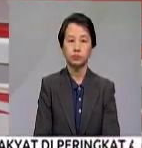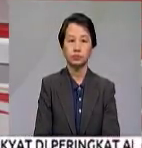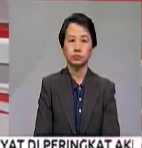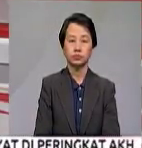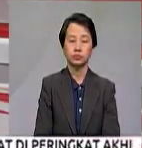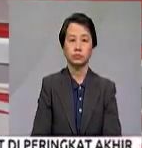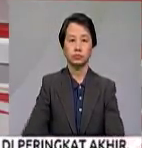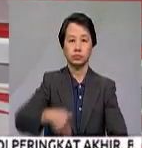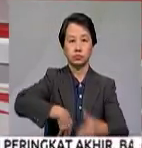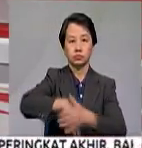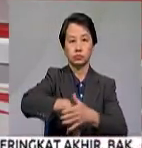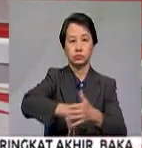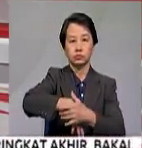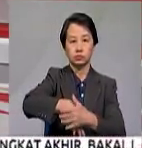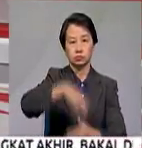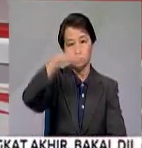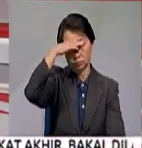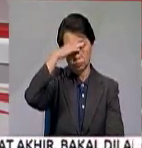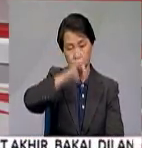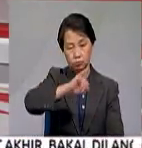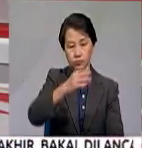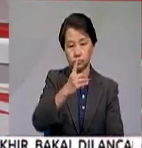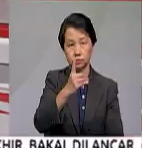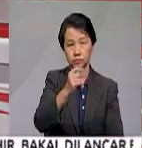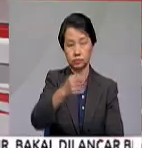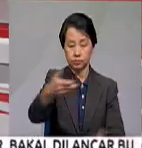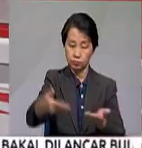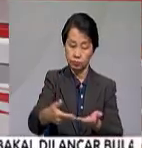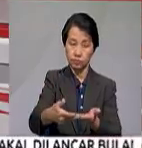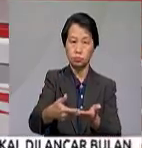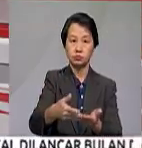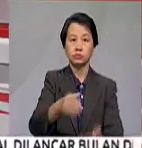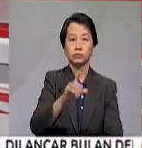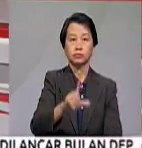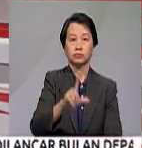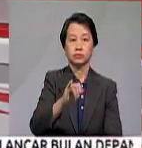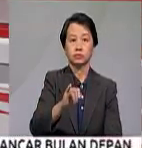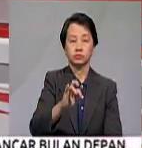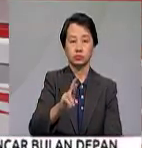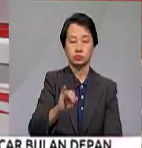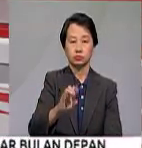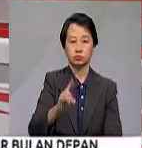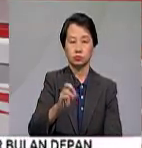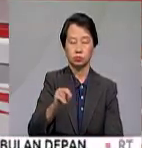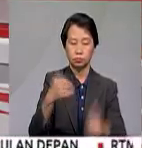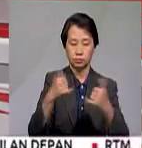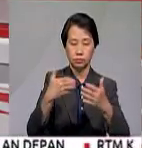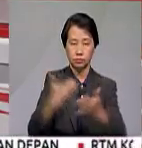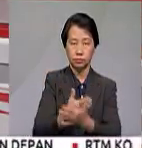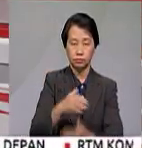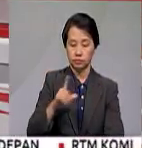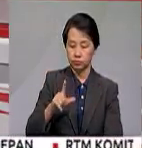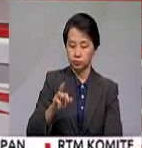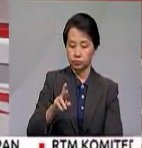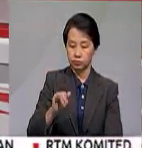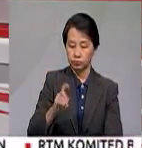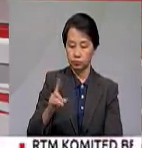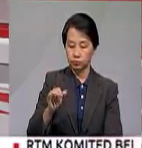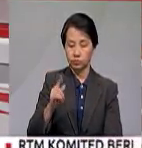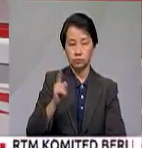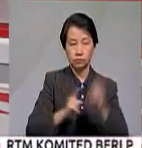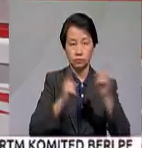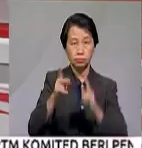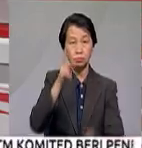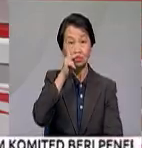Sukan bola sepak, JDT memperkenalkan Liridon Keras Nikki sebagai pemain barunya. Liridon yang merupakan bintang pasukan